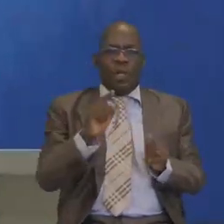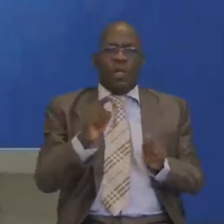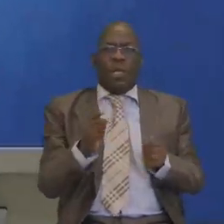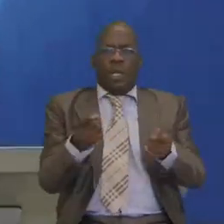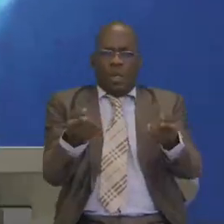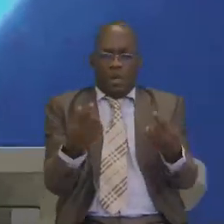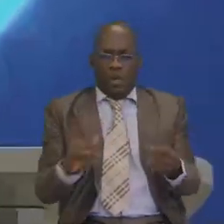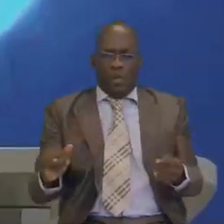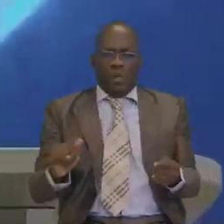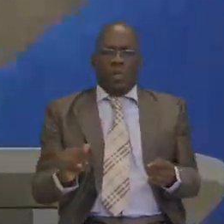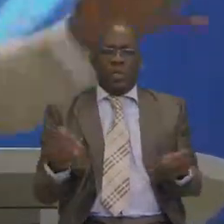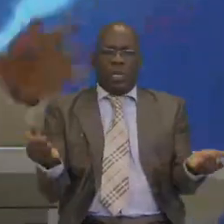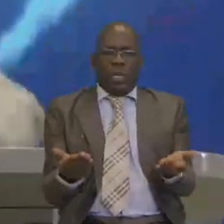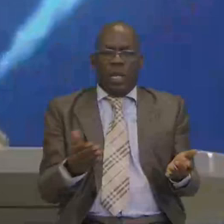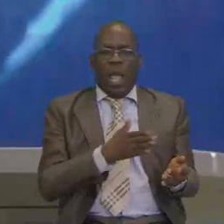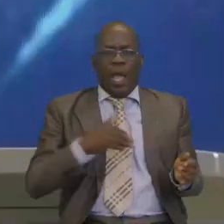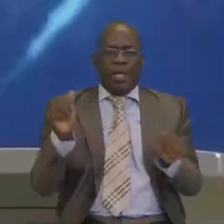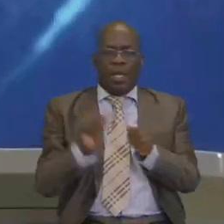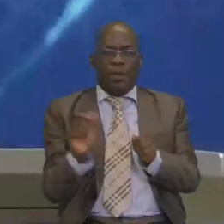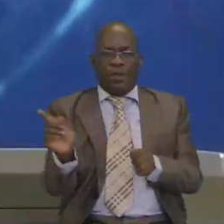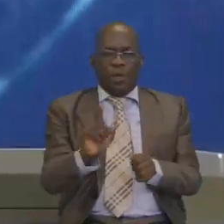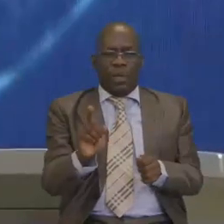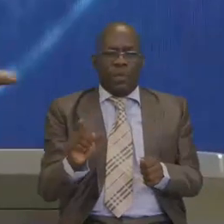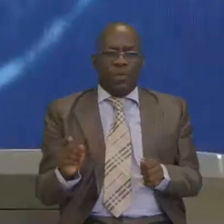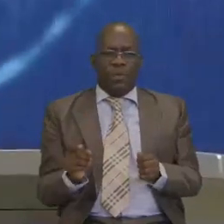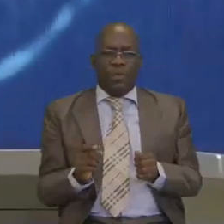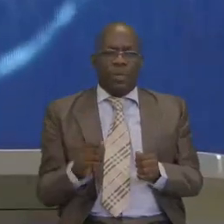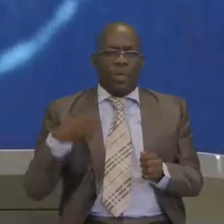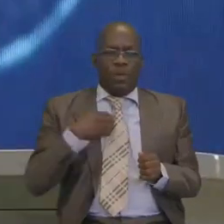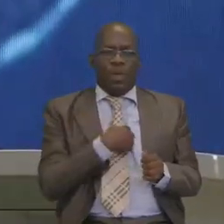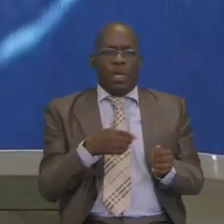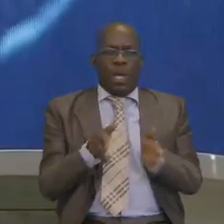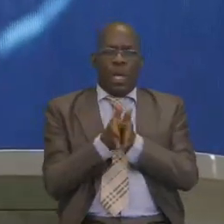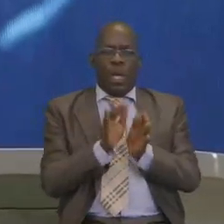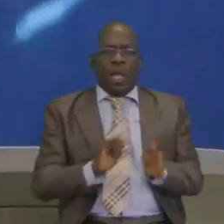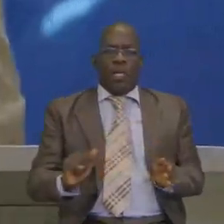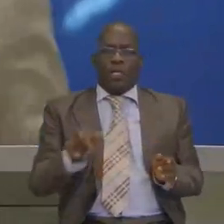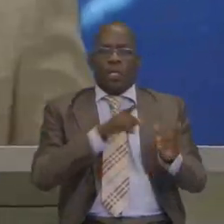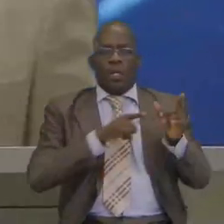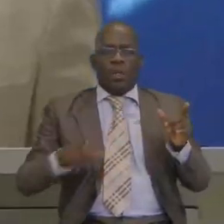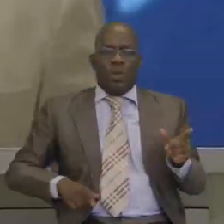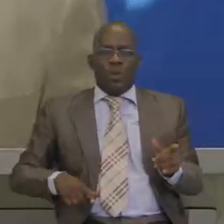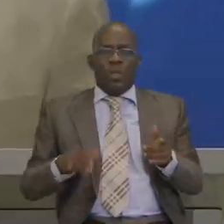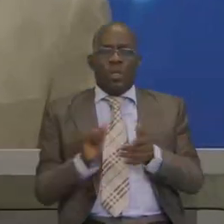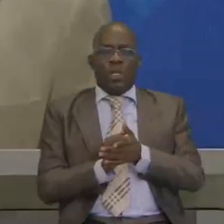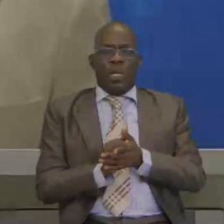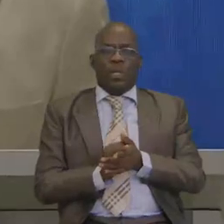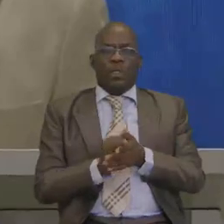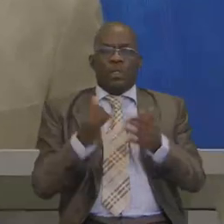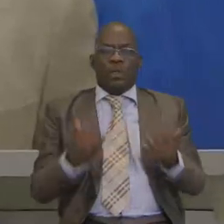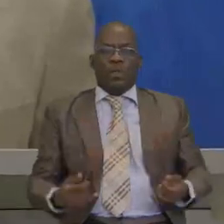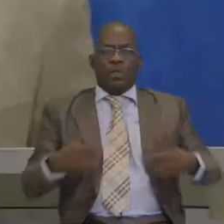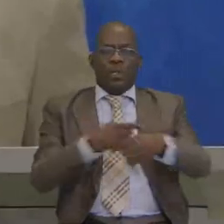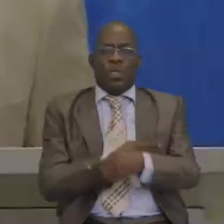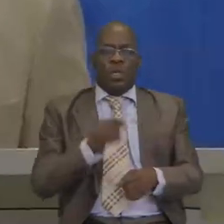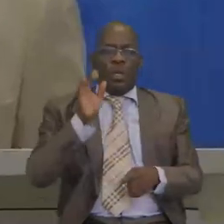à cette conférence, ici et partout. Nous demandons, Seigneur, qu'aujourd'hui, ta